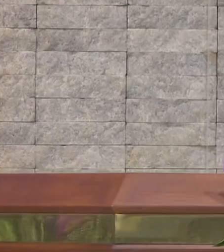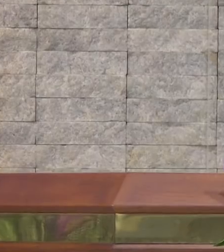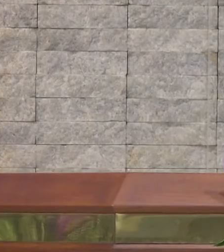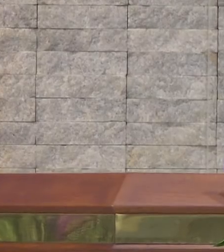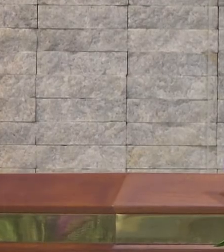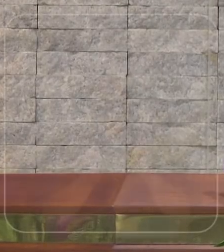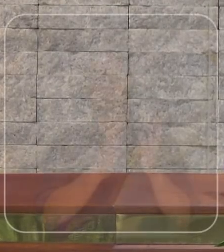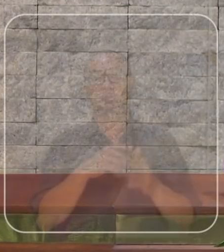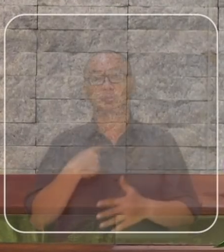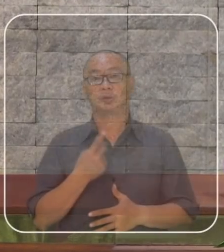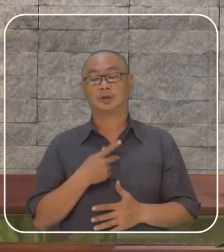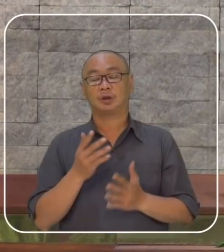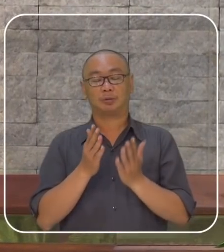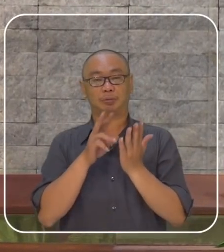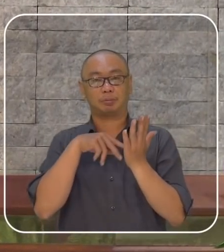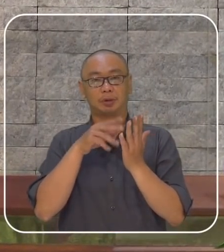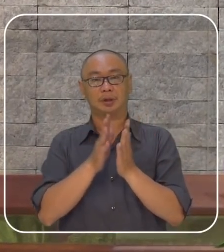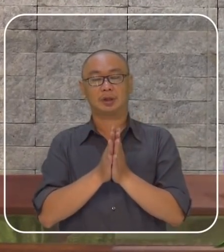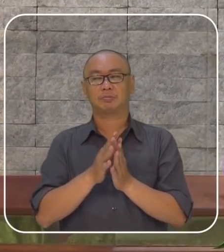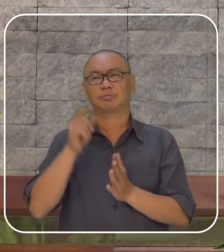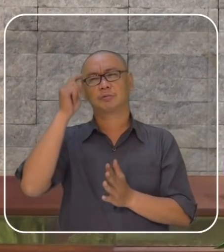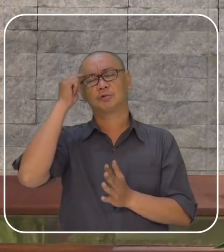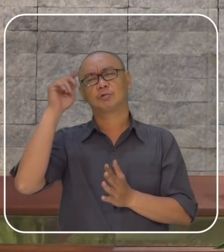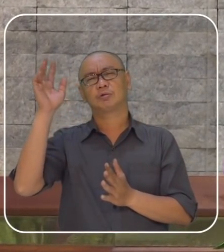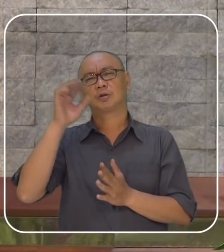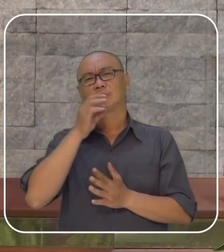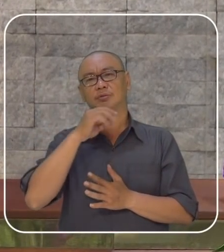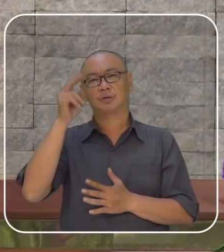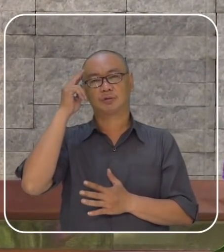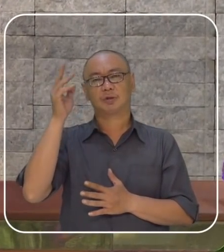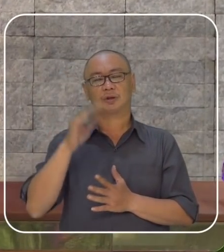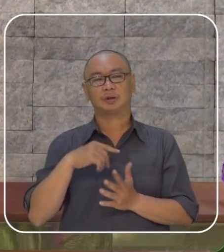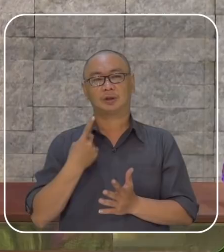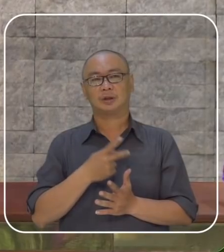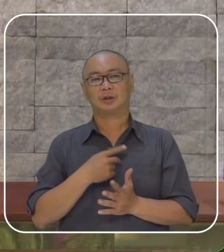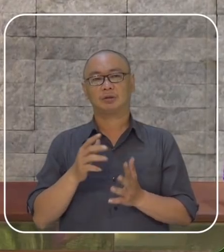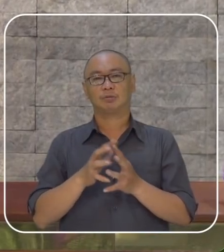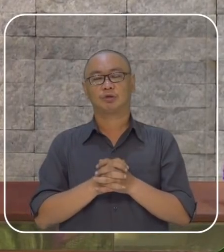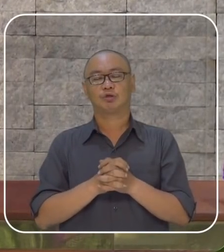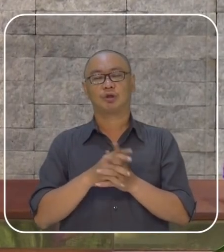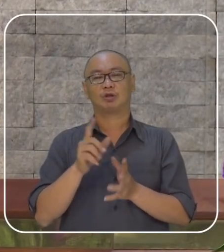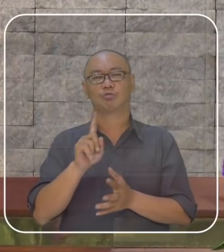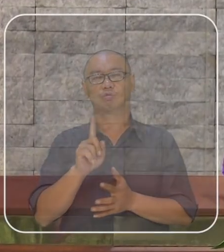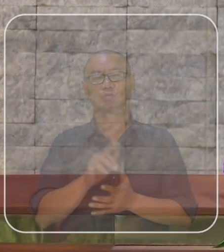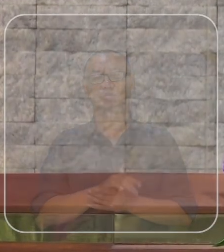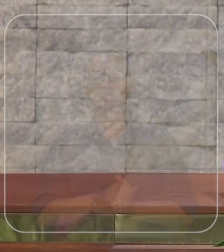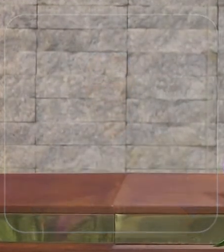Sebelum kita membaca dan merenungkan akan firman Tuhan, mari kita berdoa terlebih dahulu.